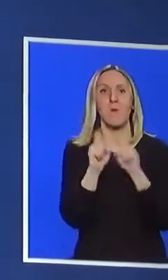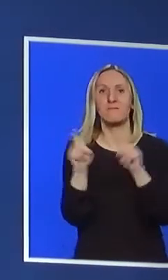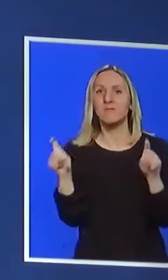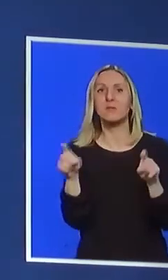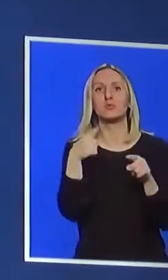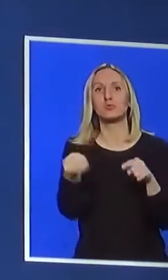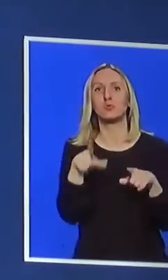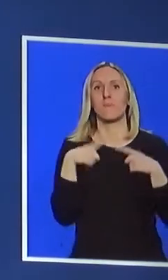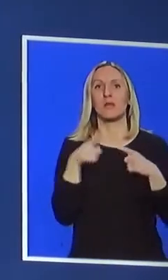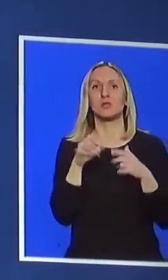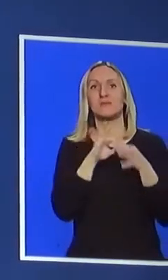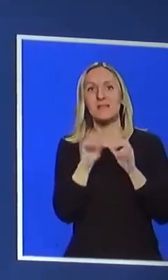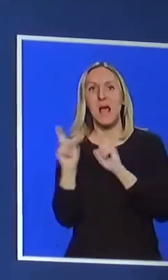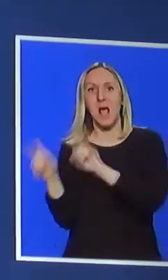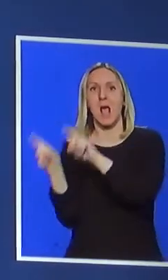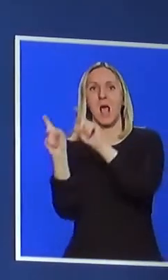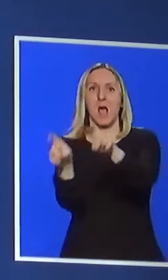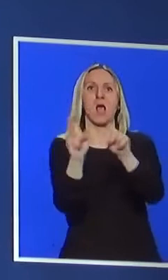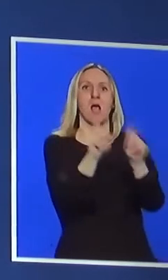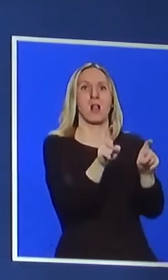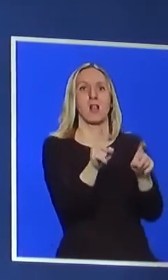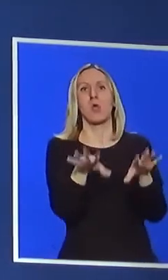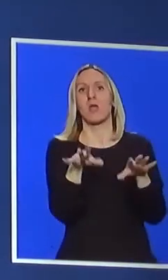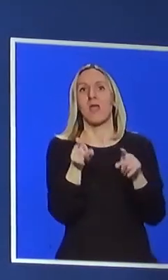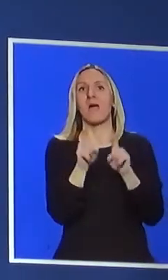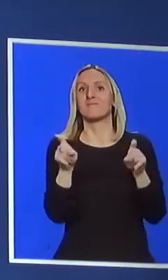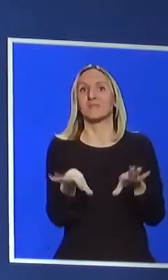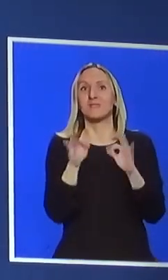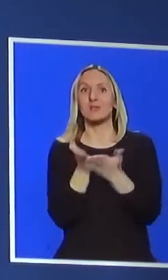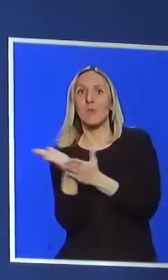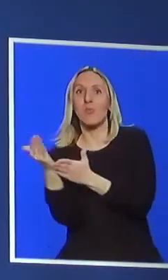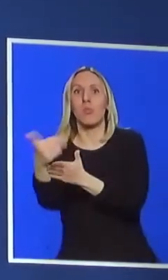preživi i da se stalno prenosi i nalazi pute za svoj opstanak.